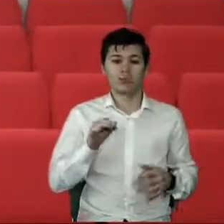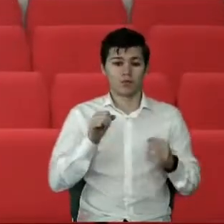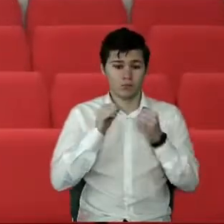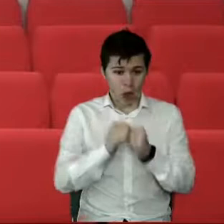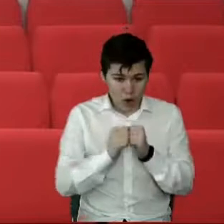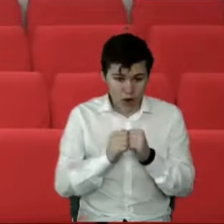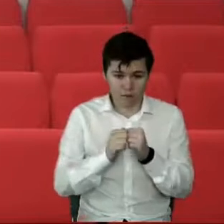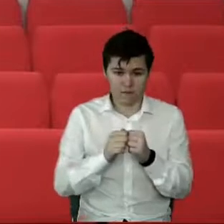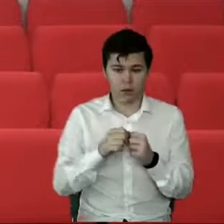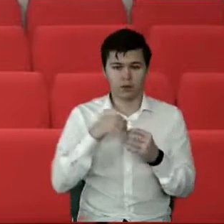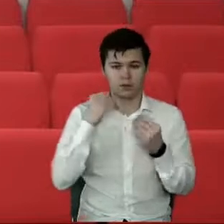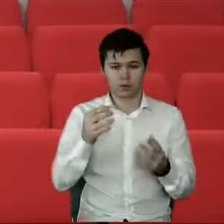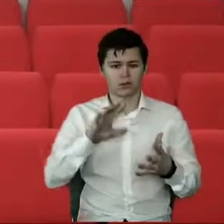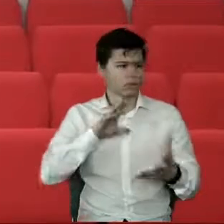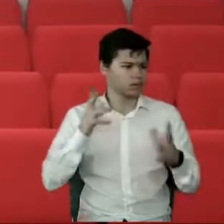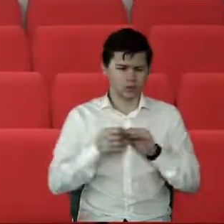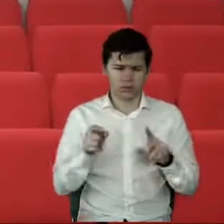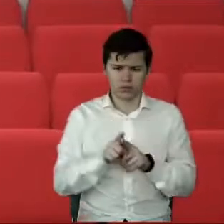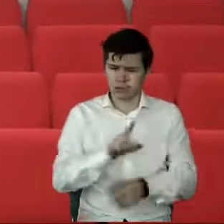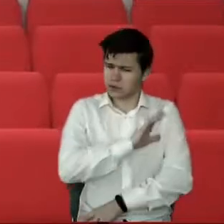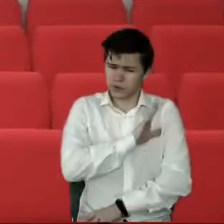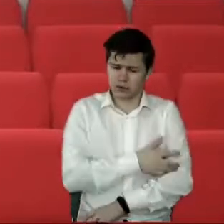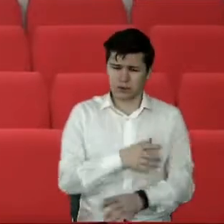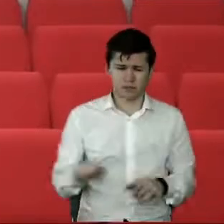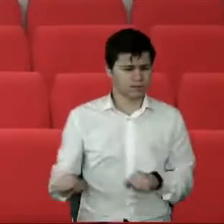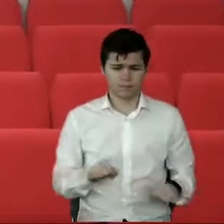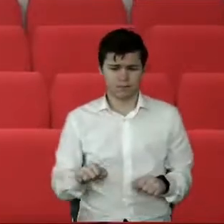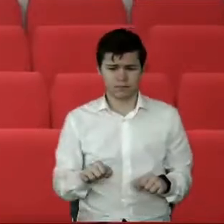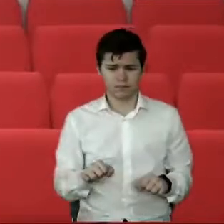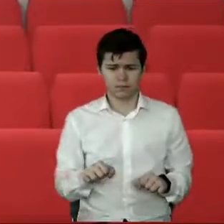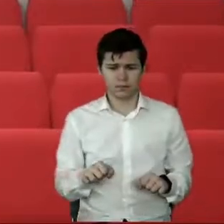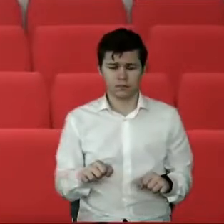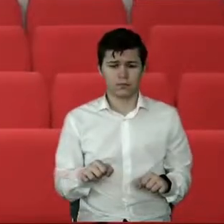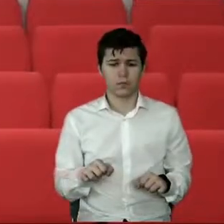глобального воздействия. Когда написано просто «поколебалась земля», это как бы не особо